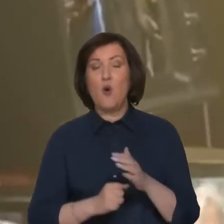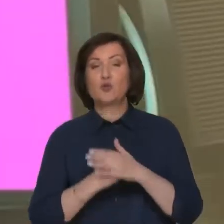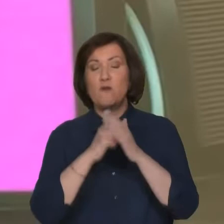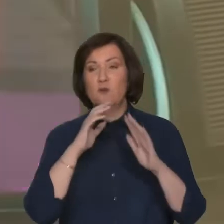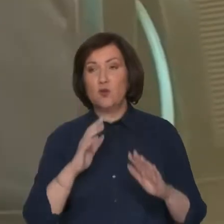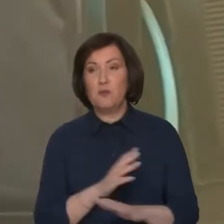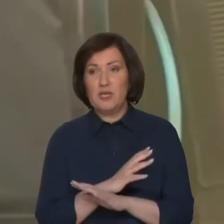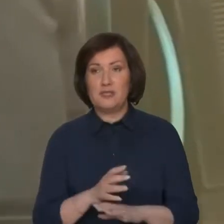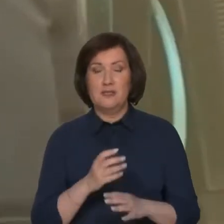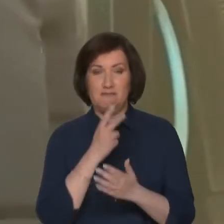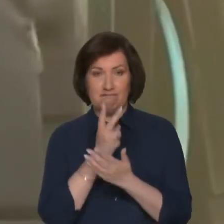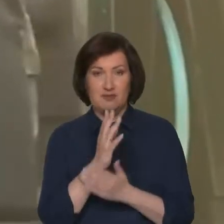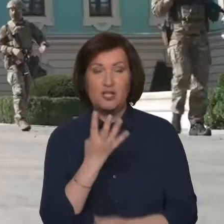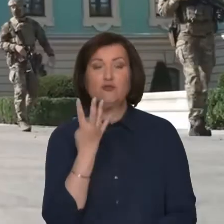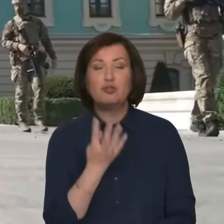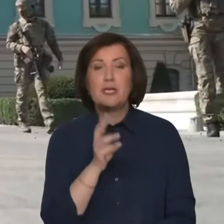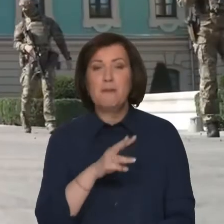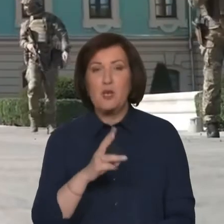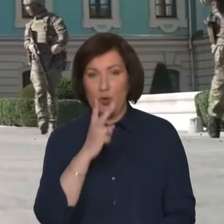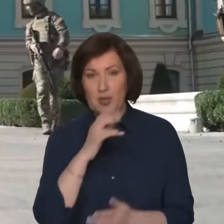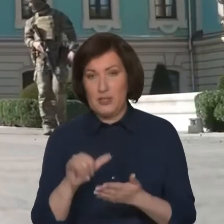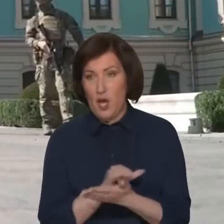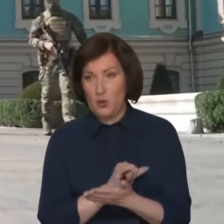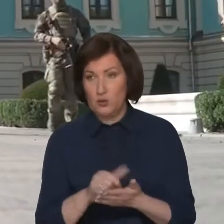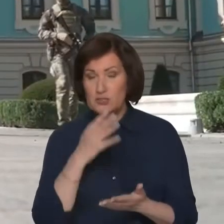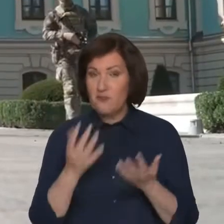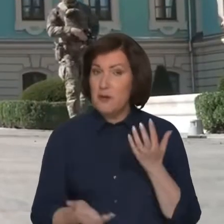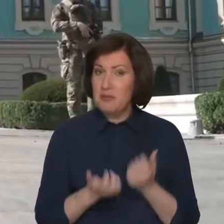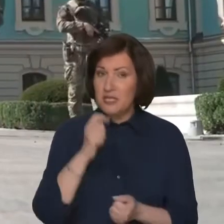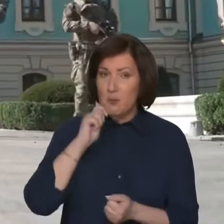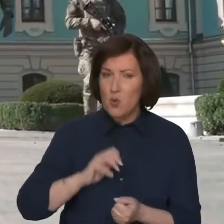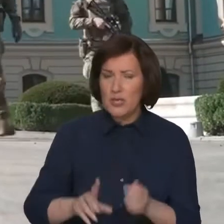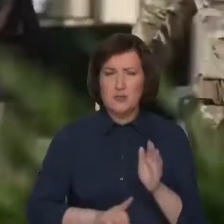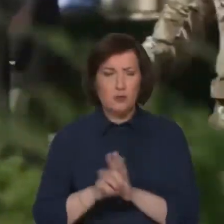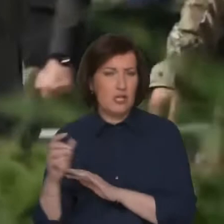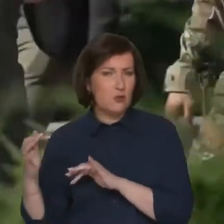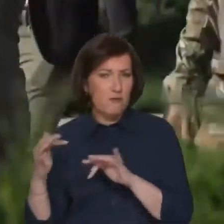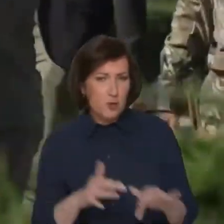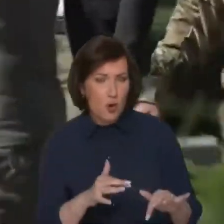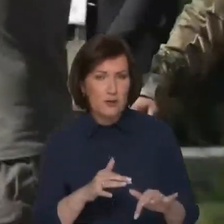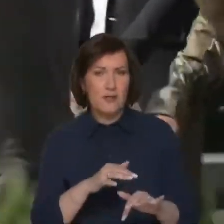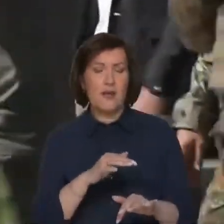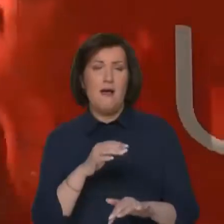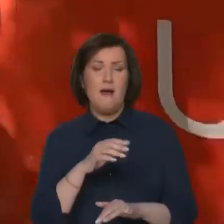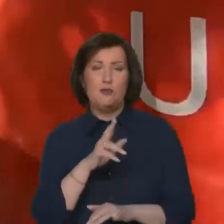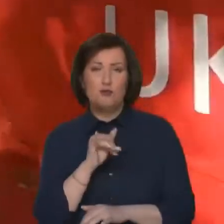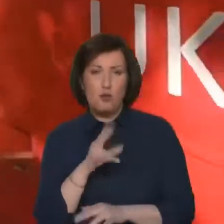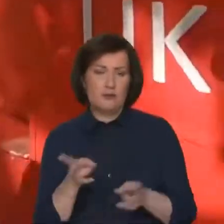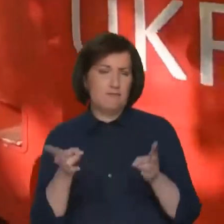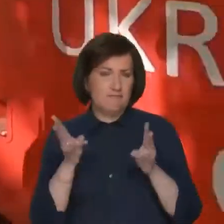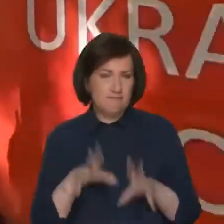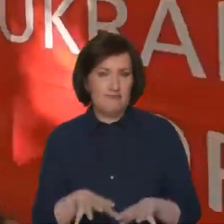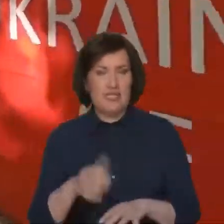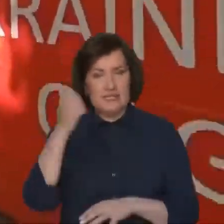4 мільйони переглядів на YouTube. Своєю підтримкою Україні з початку повномасштабного вторгнення Джонсон залишив слід у